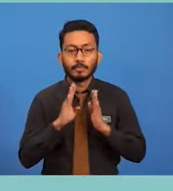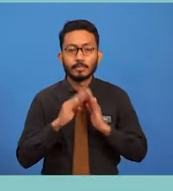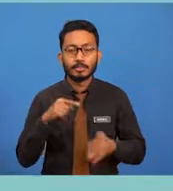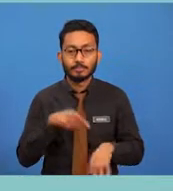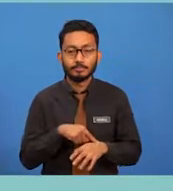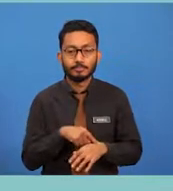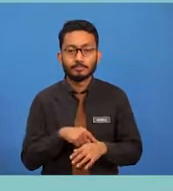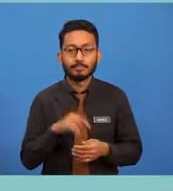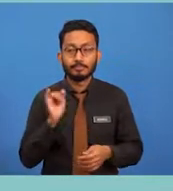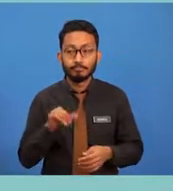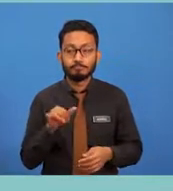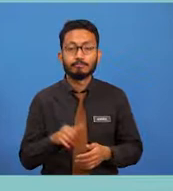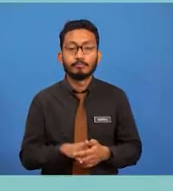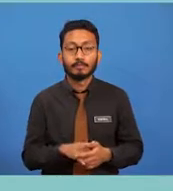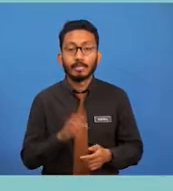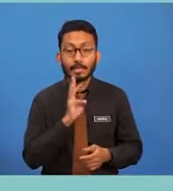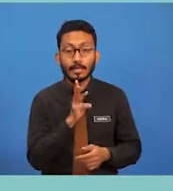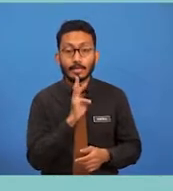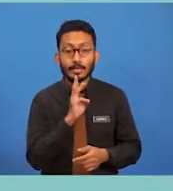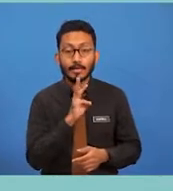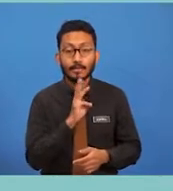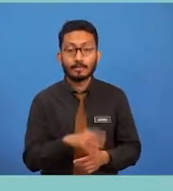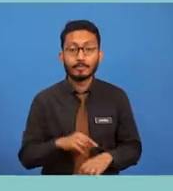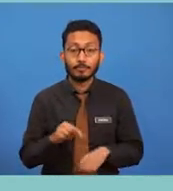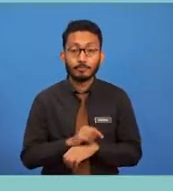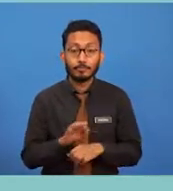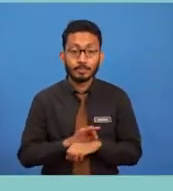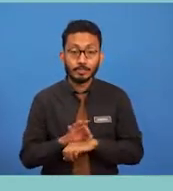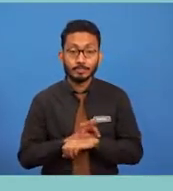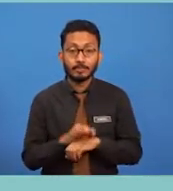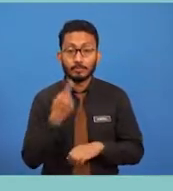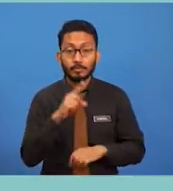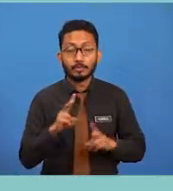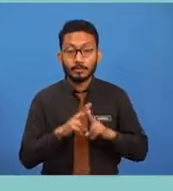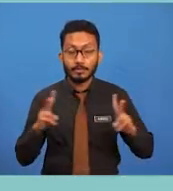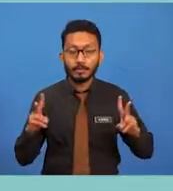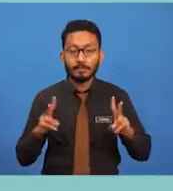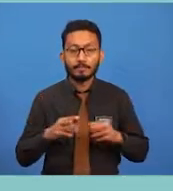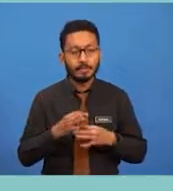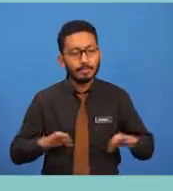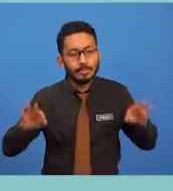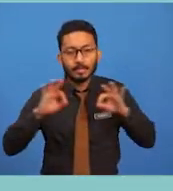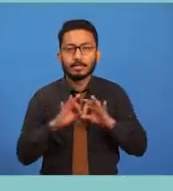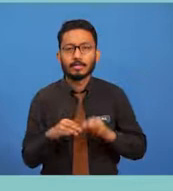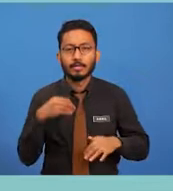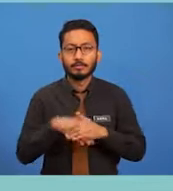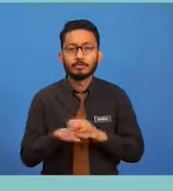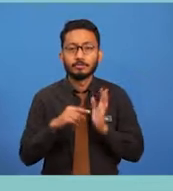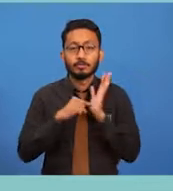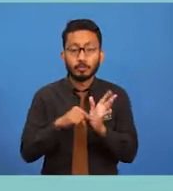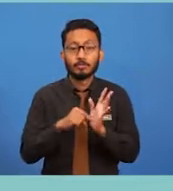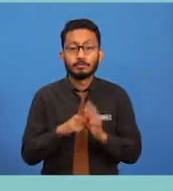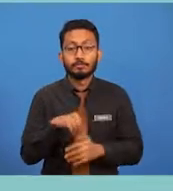Ya, air memainkan peranan yang sangat penting dalam menunjukkan